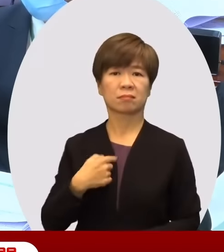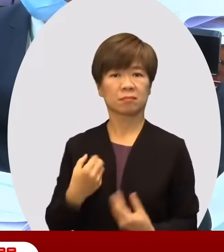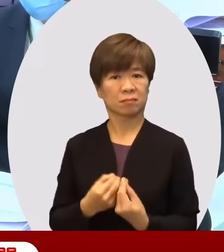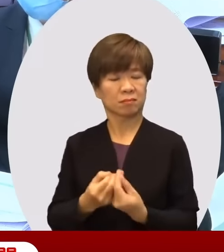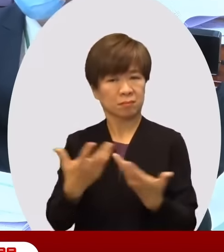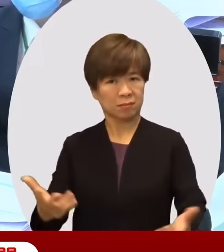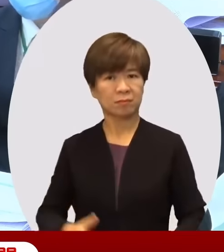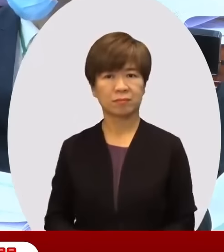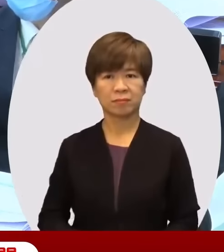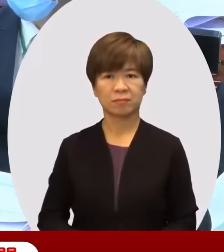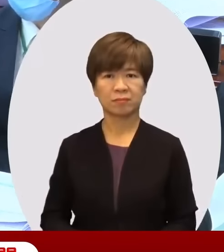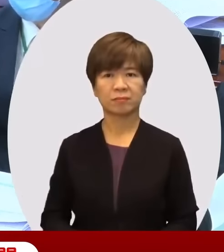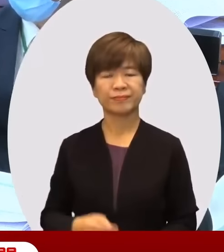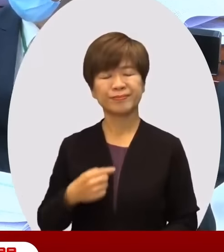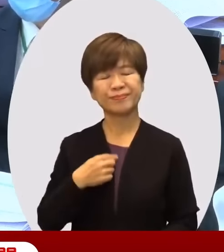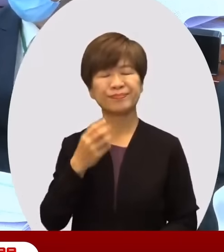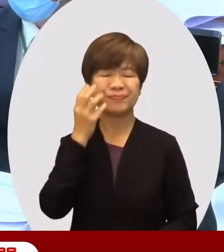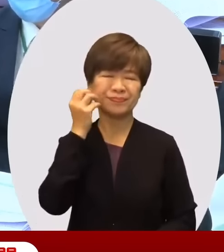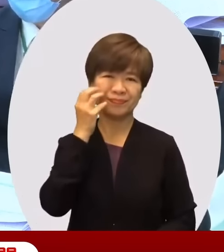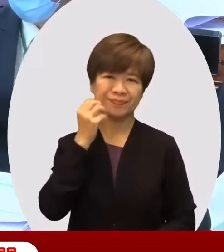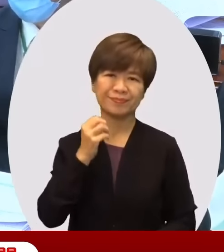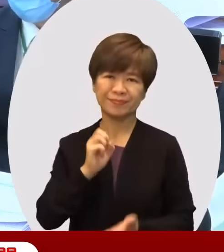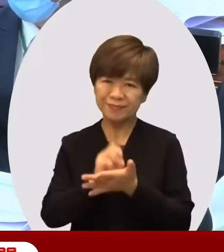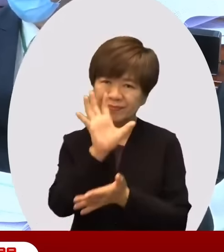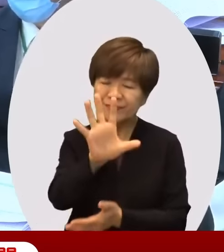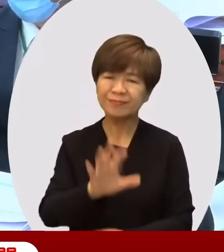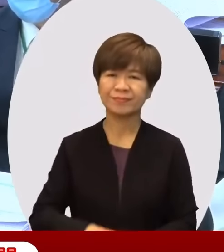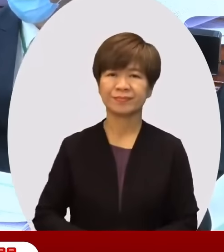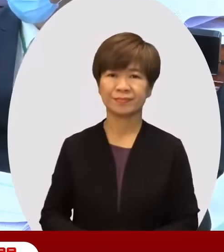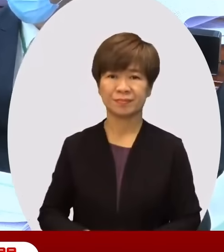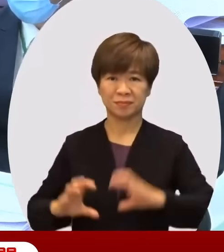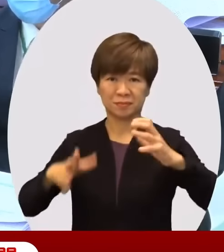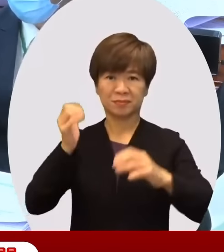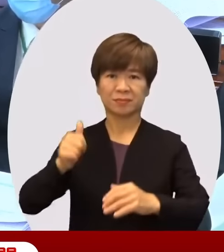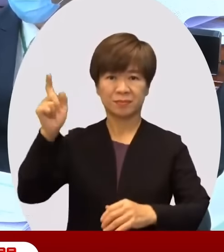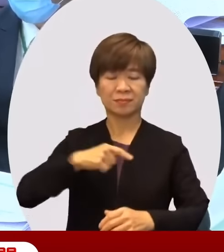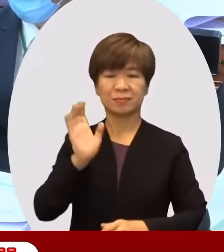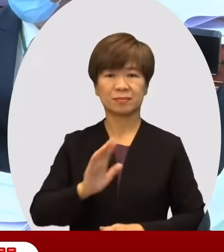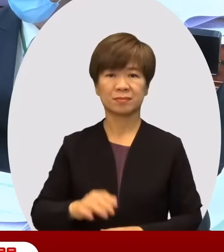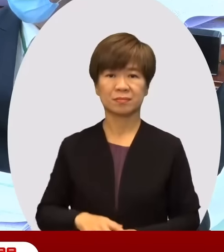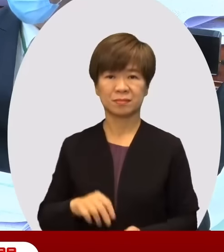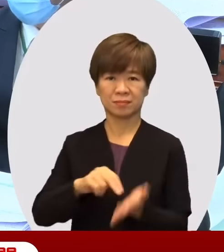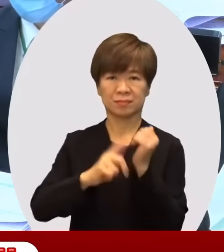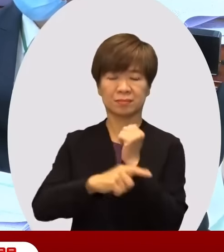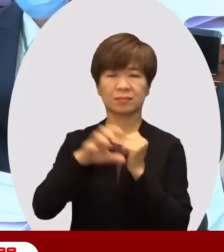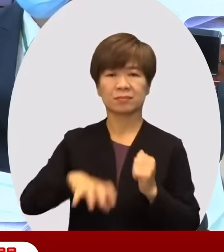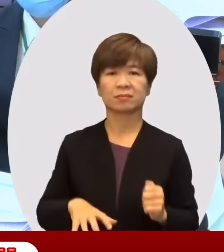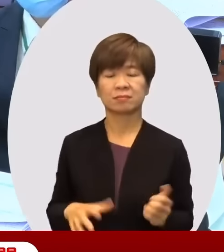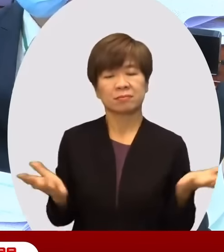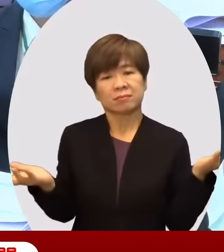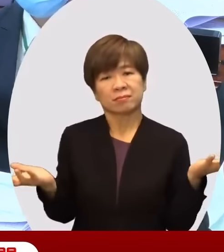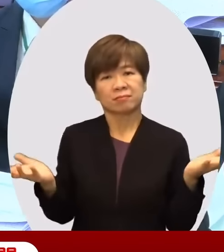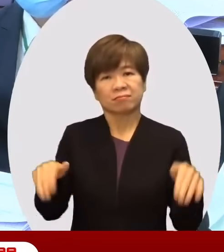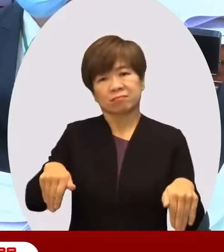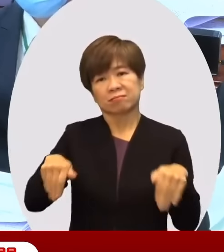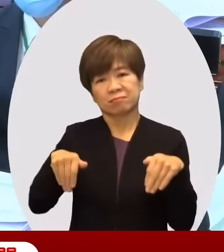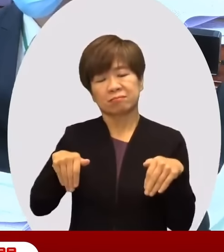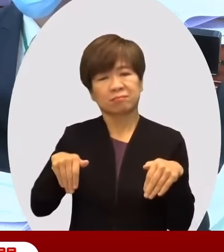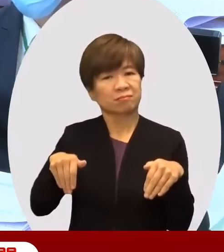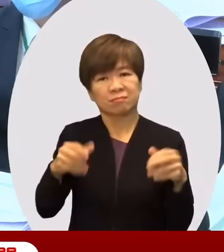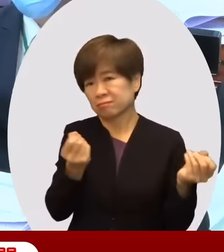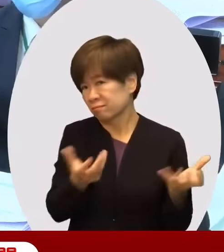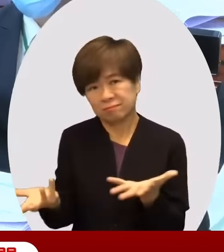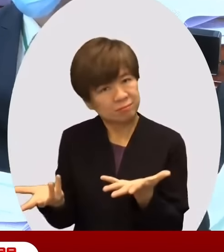要很惭愧的跟尤大法官报告，总统不来立法院什么事也不能干，总统